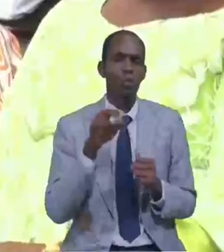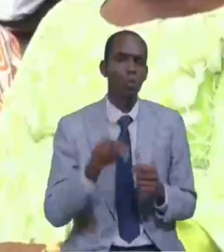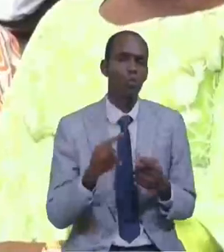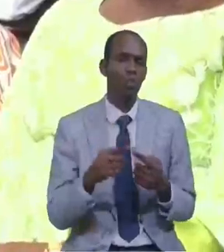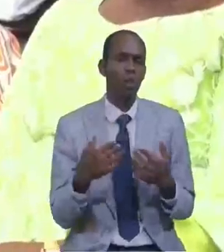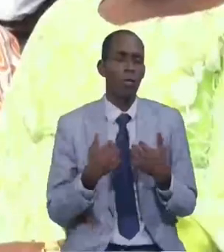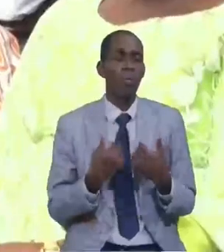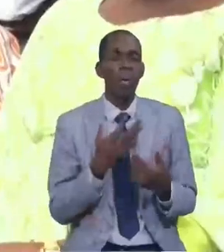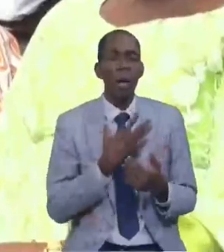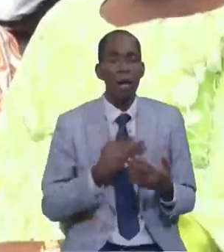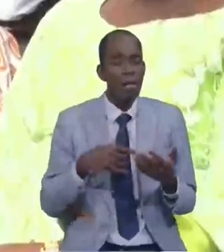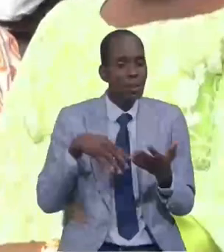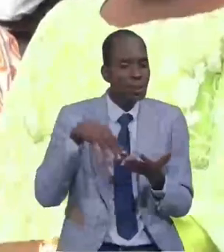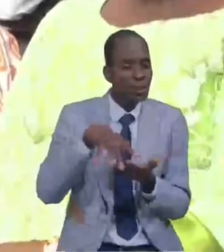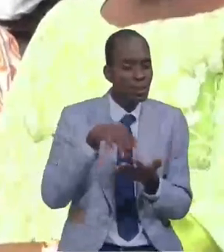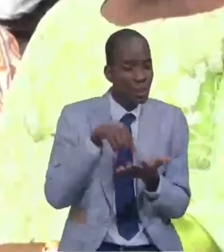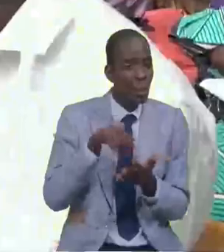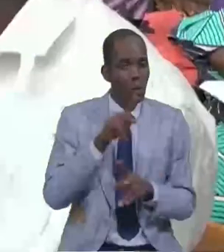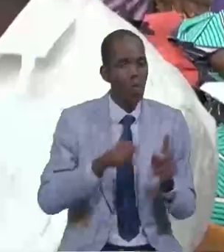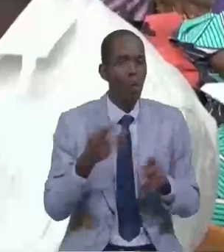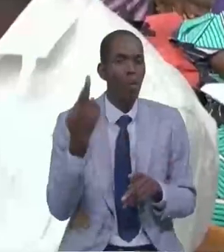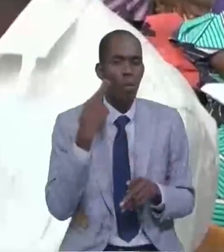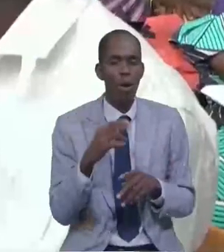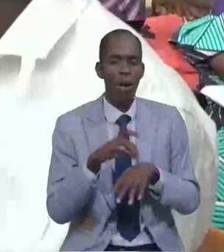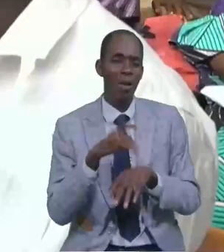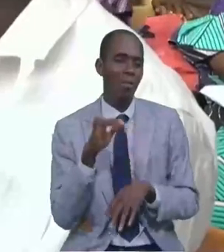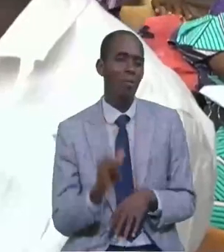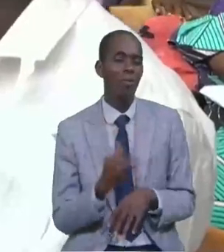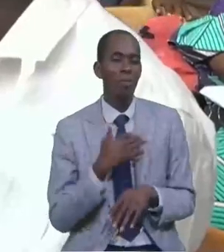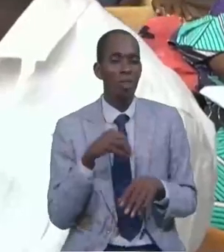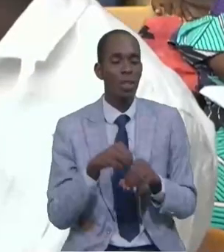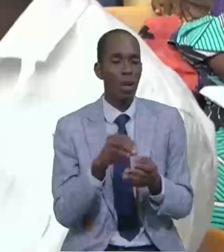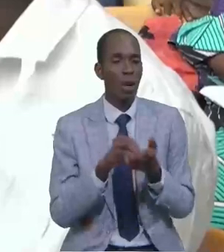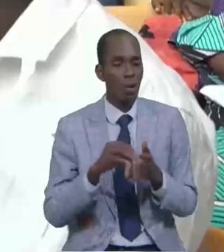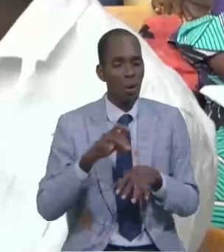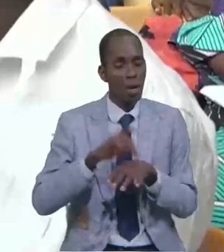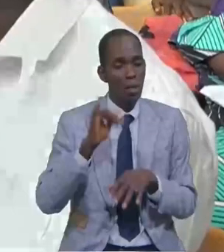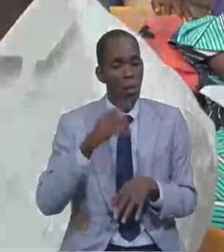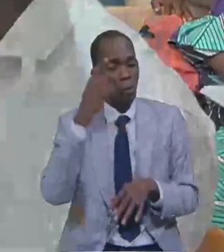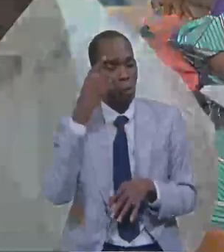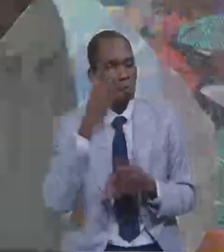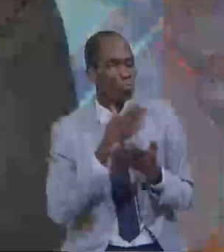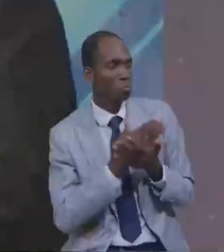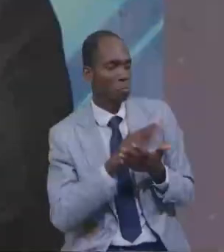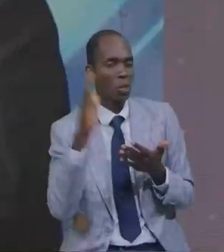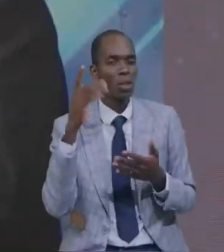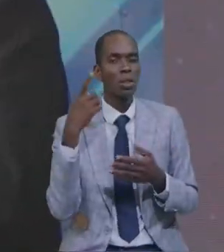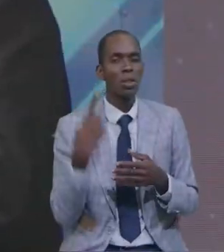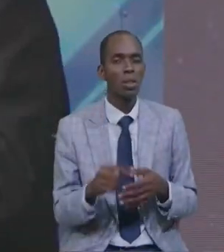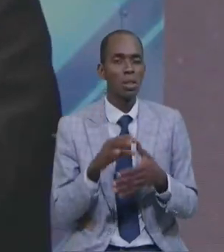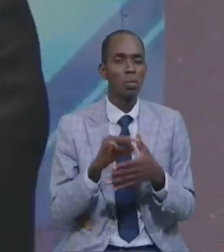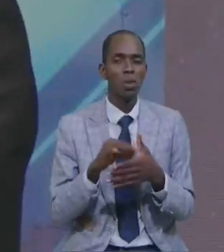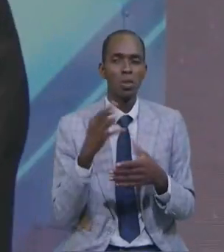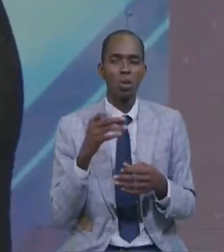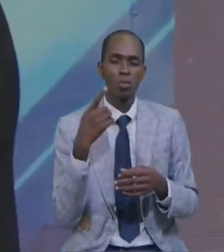ont rejeté la nourriture solide de la parole. Ils ne pouvaient pas la supporter. Verset 3. Verset 3, il